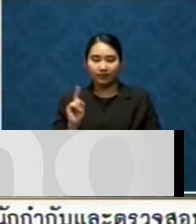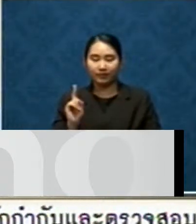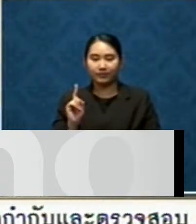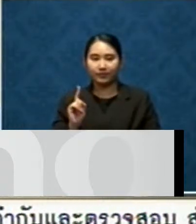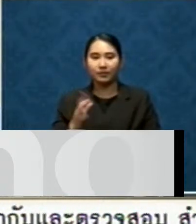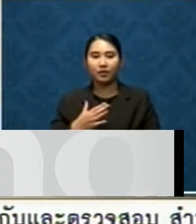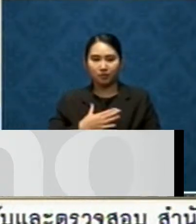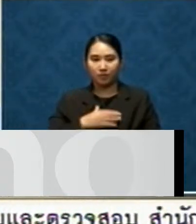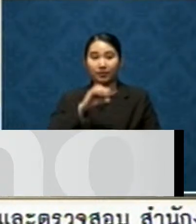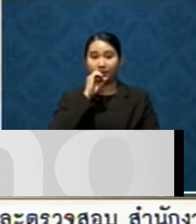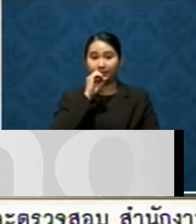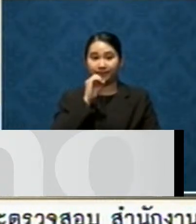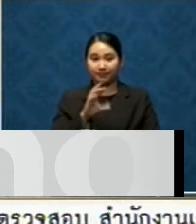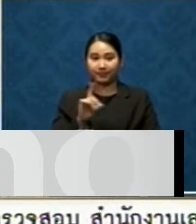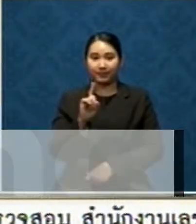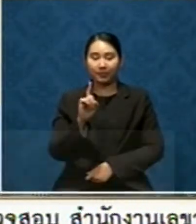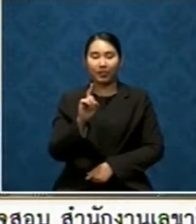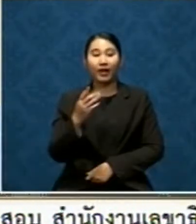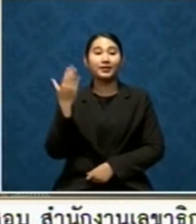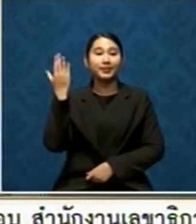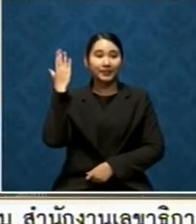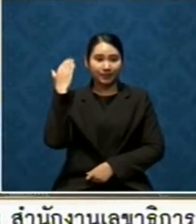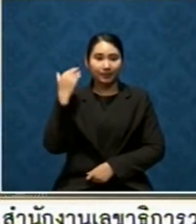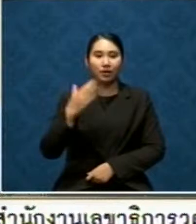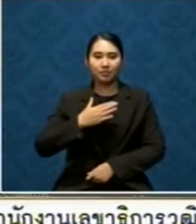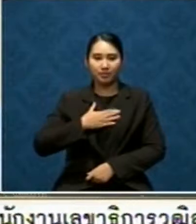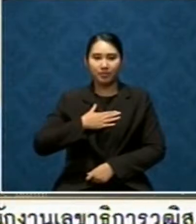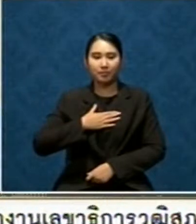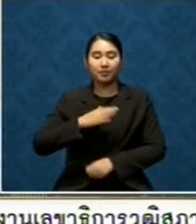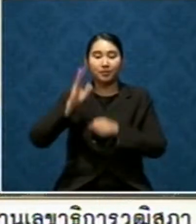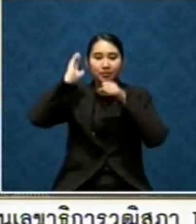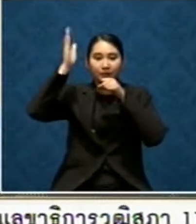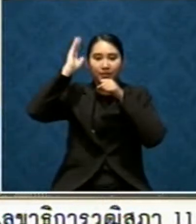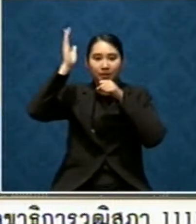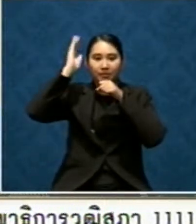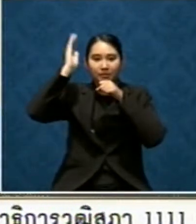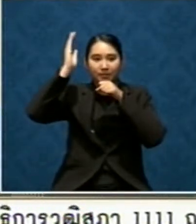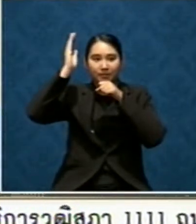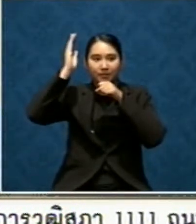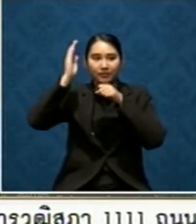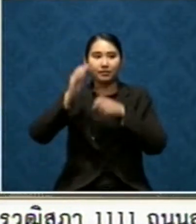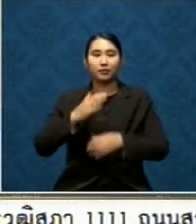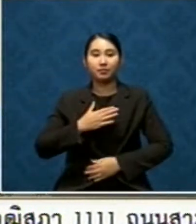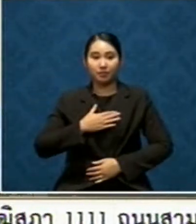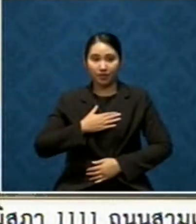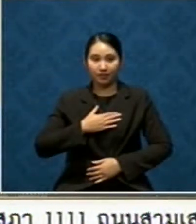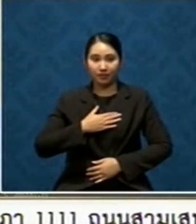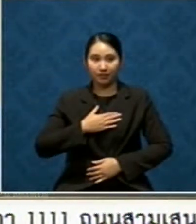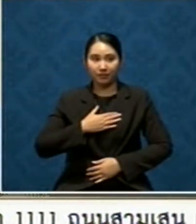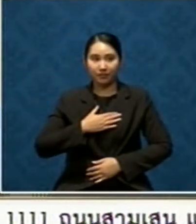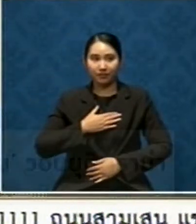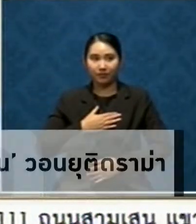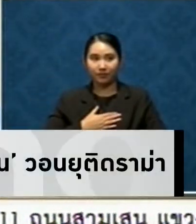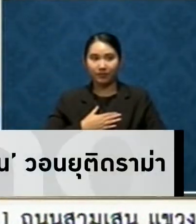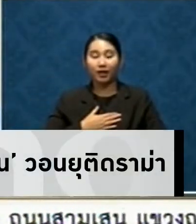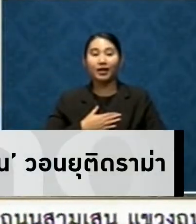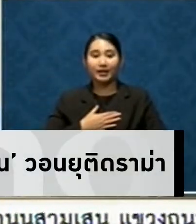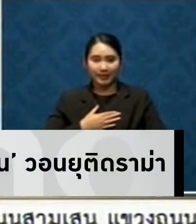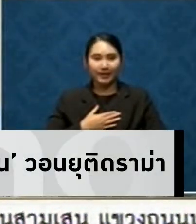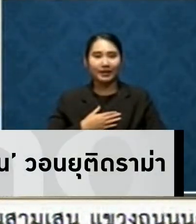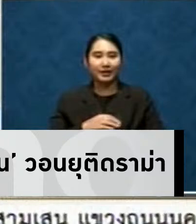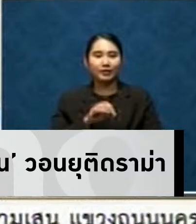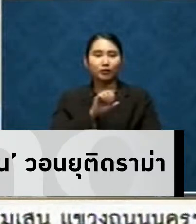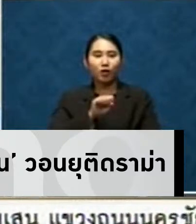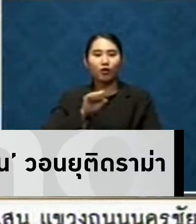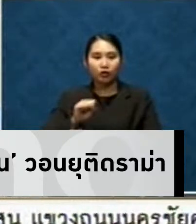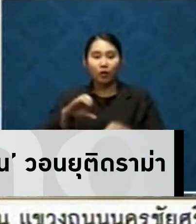ยืนยันว่าในวันนั้นผมปราศัยกับพี่น้องประชาชนในฐานะที่เป็นว่าที่ผู้สมัครส.ส.ของพรรค